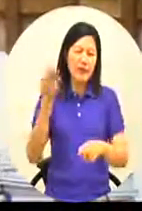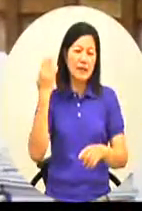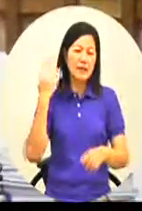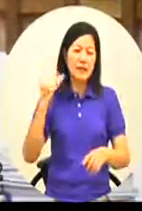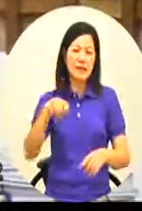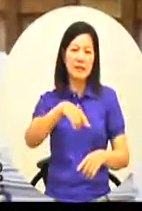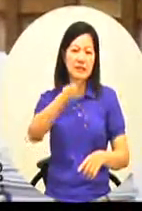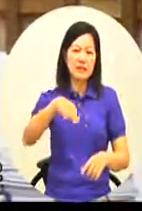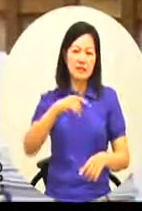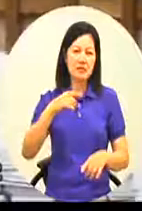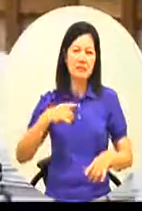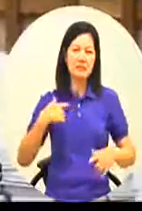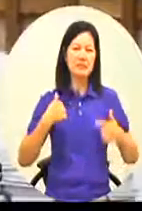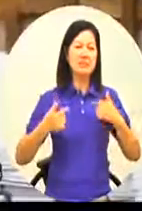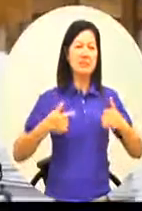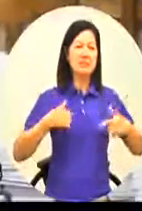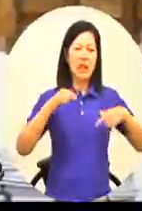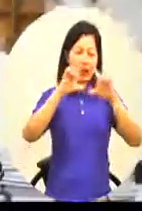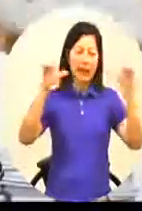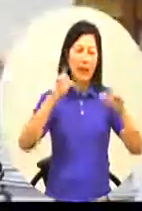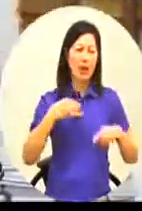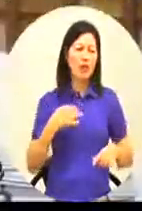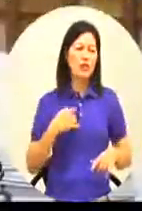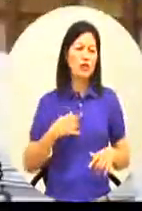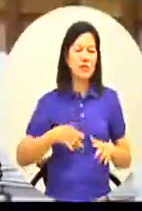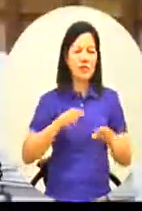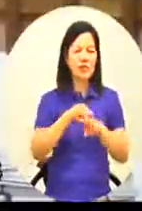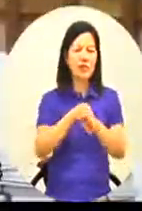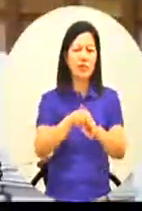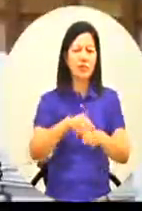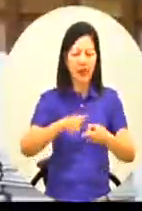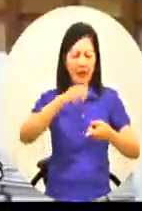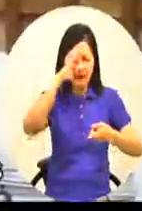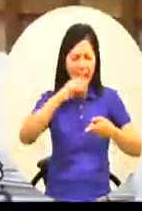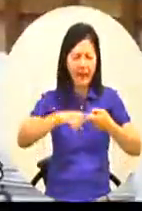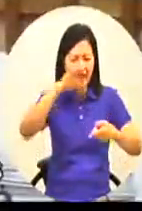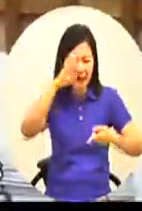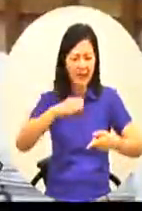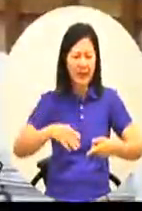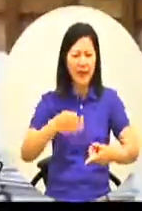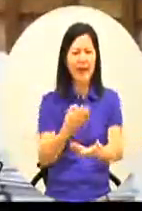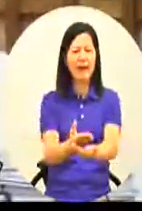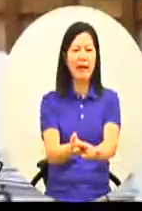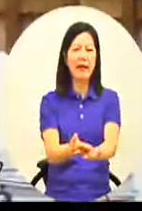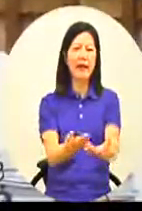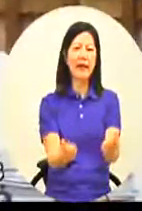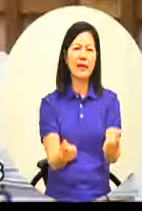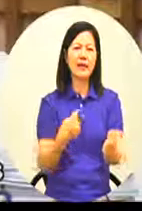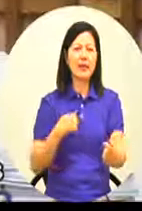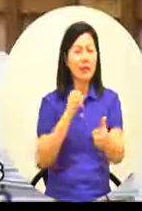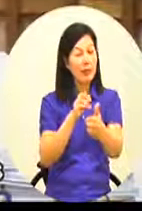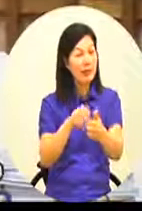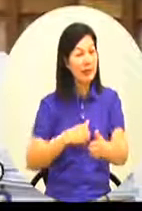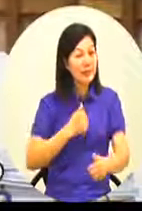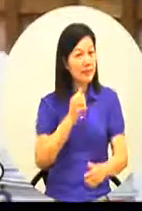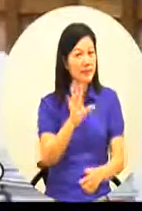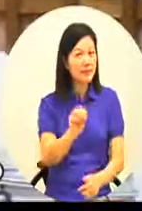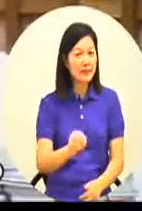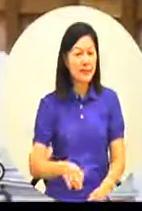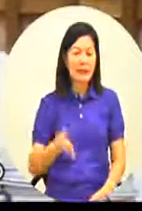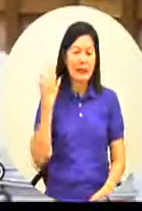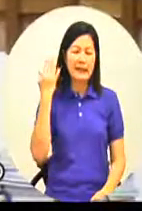风啊，阮即卖议员出去风浪着，着搁敢赔，失嘞着搁敢赔呢？主席，我讲啊，有影无啦？以前议